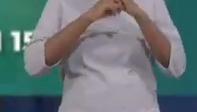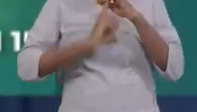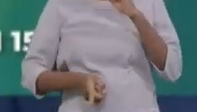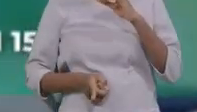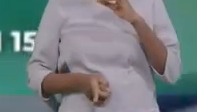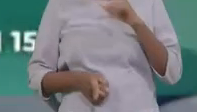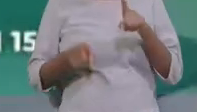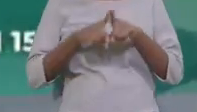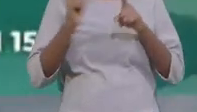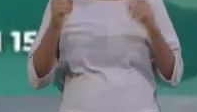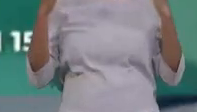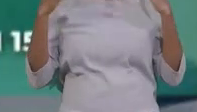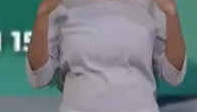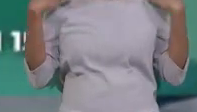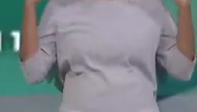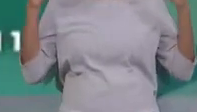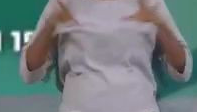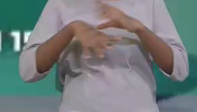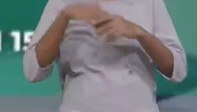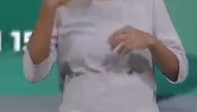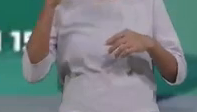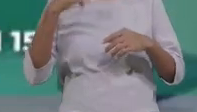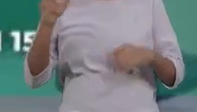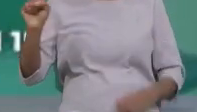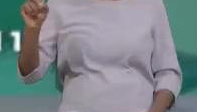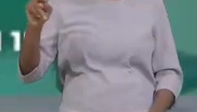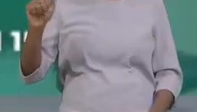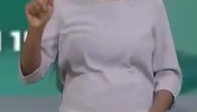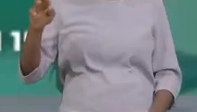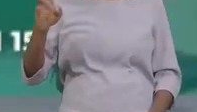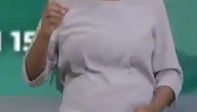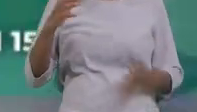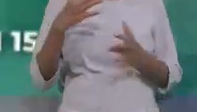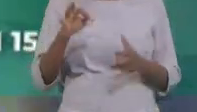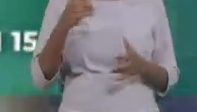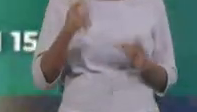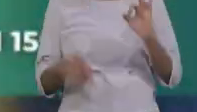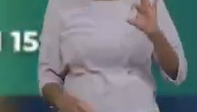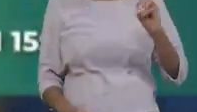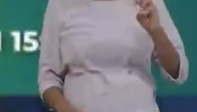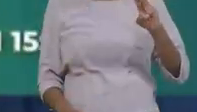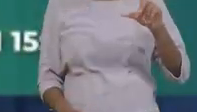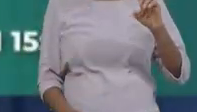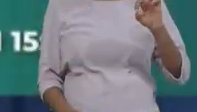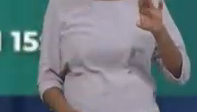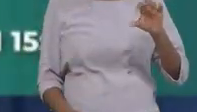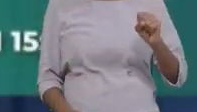Notre âme a échappé. Notre âme s'est échappée comme l'oiseau du filet des